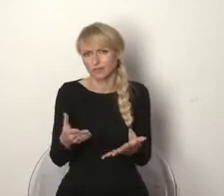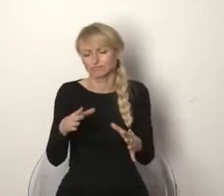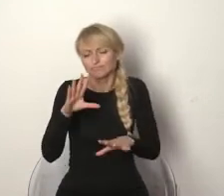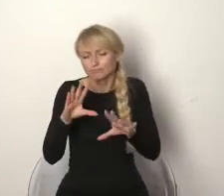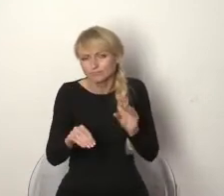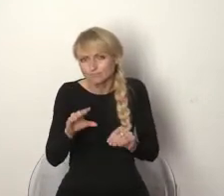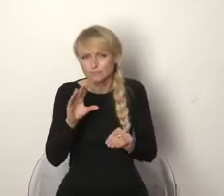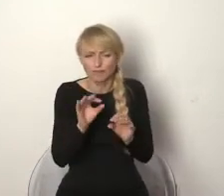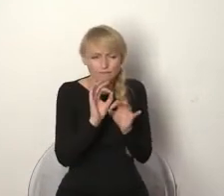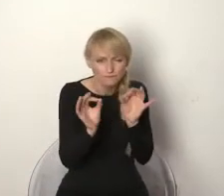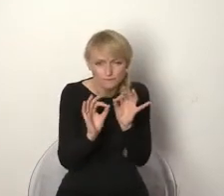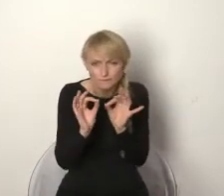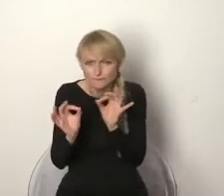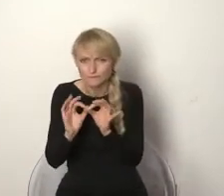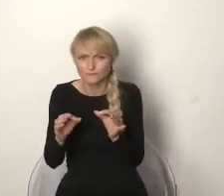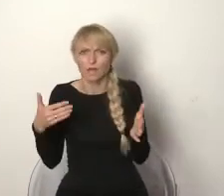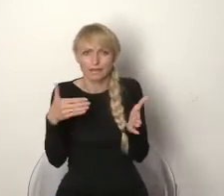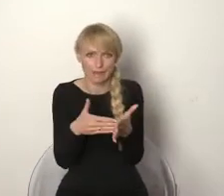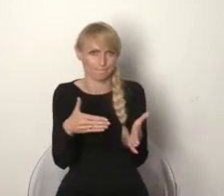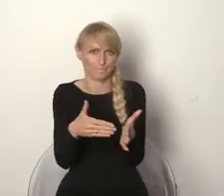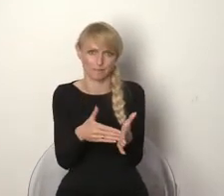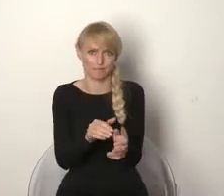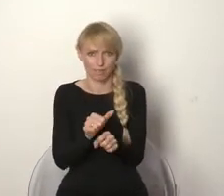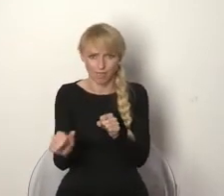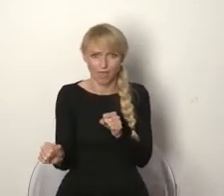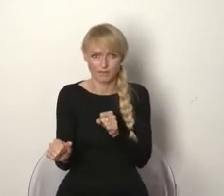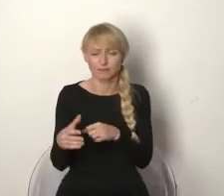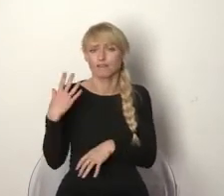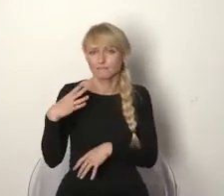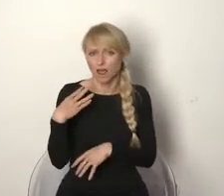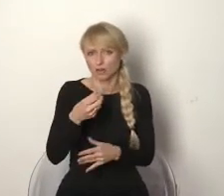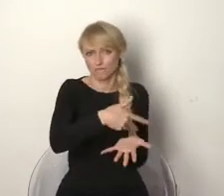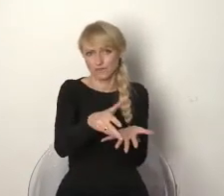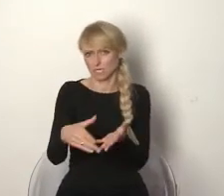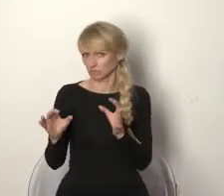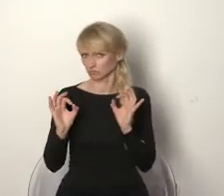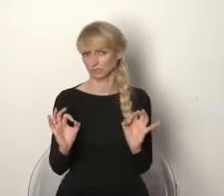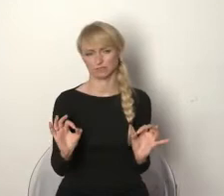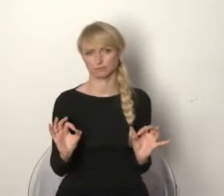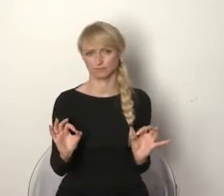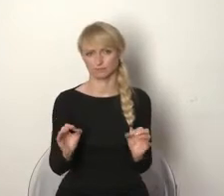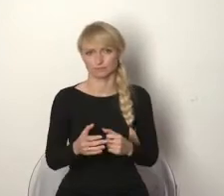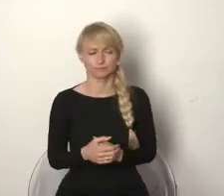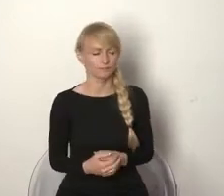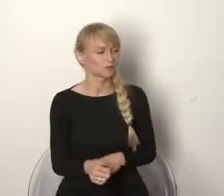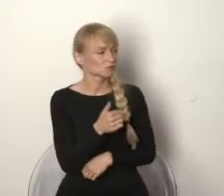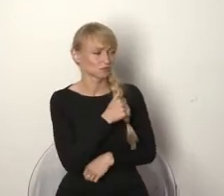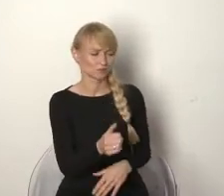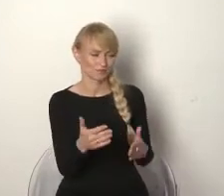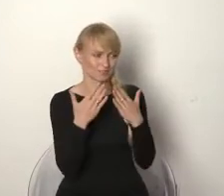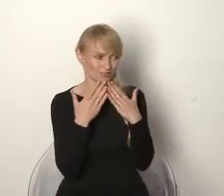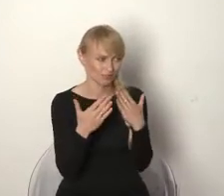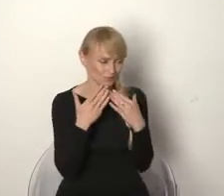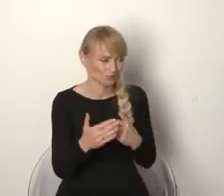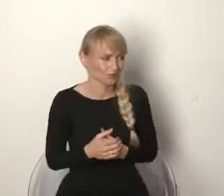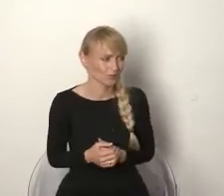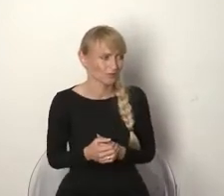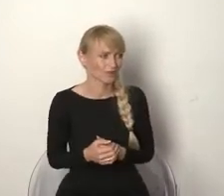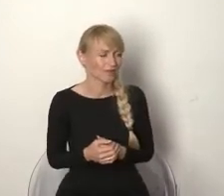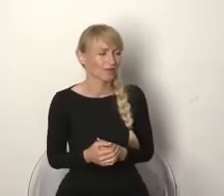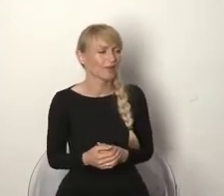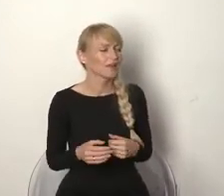nawet jeśli duże, to jednak warto je dysponować mądrze. Zawsze jest jakiś limit. Super, dziękuję bardzo. Także proszę państwa, wszędzie w